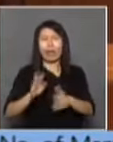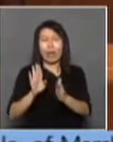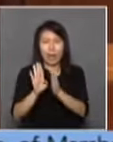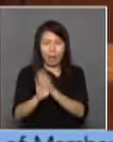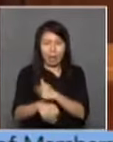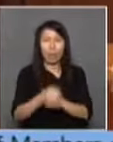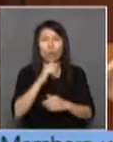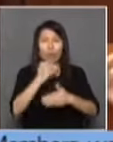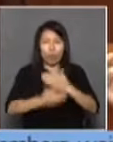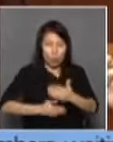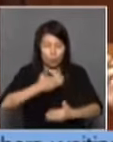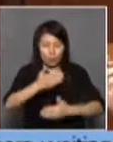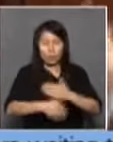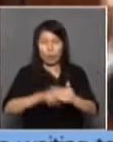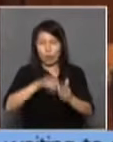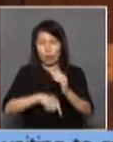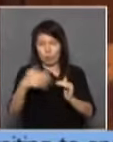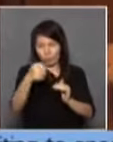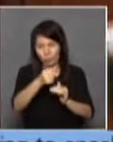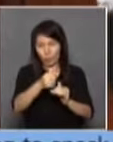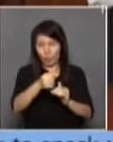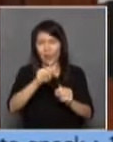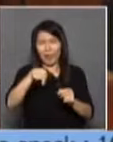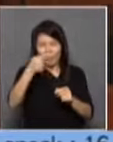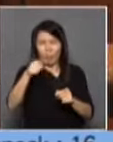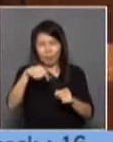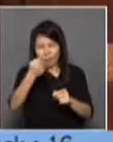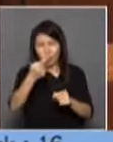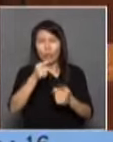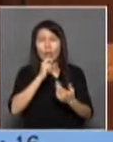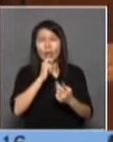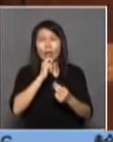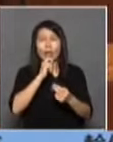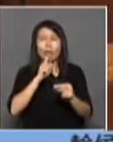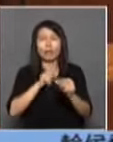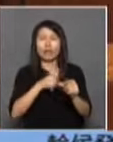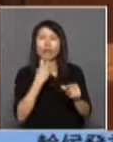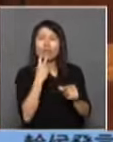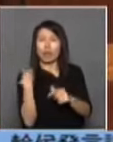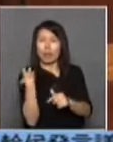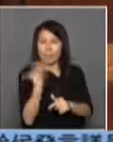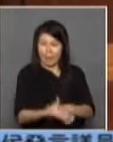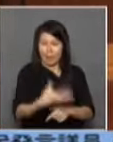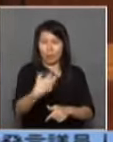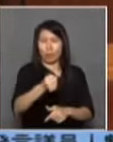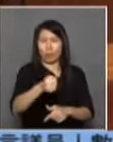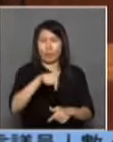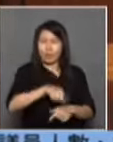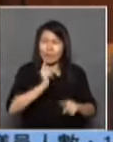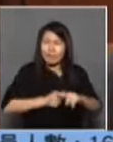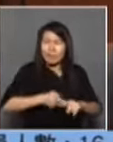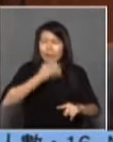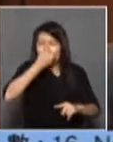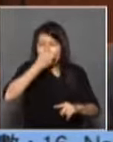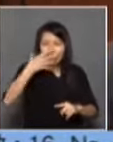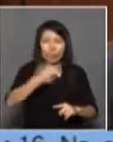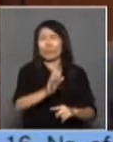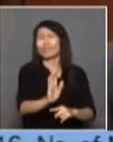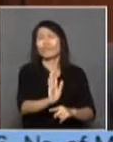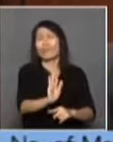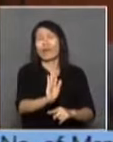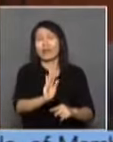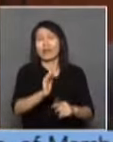程咧，係另外一種，就係中央向我哋授權嗰啲權力本來就唔係香港嘅咁。咁所以類似咁樣嘅問題